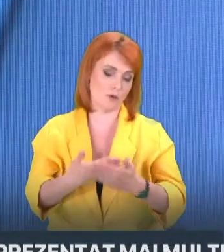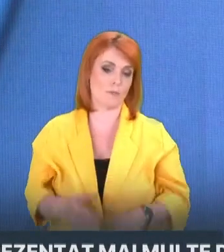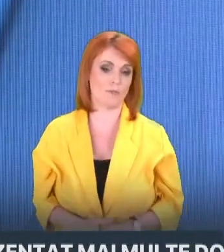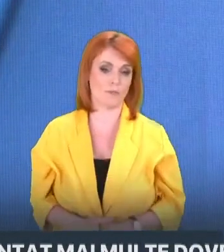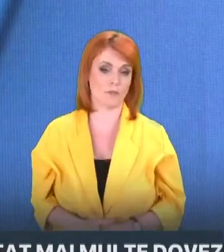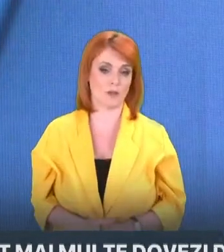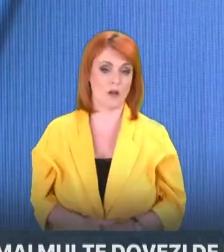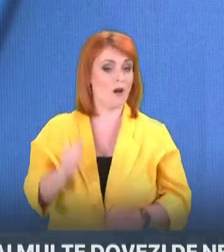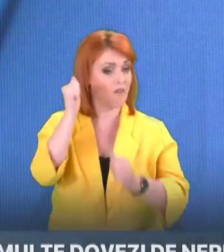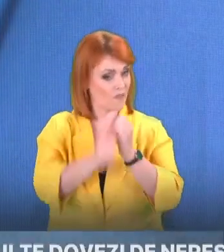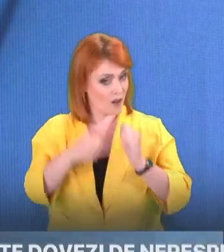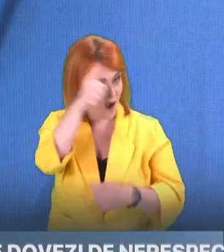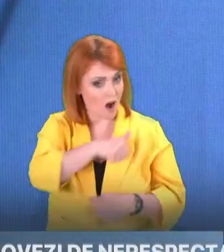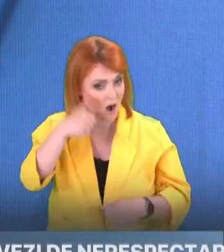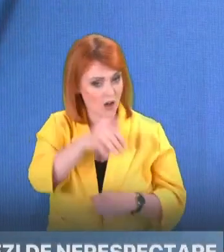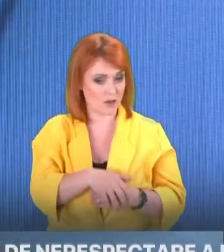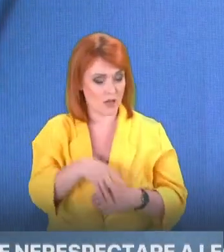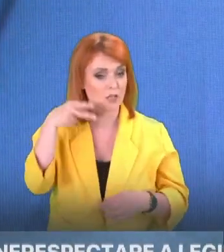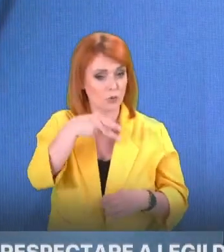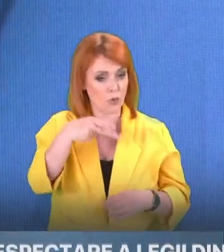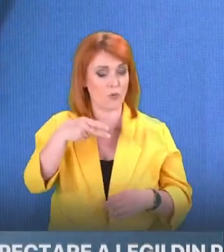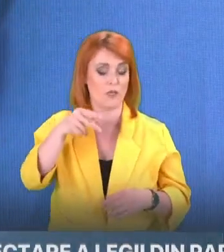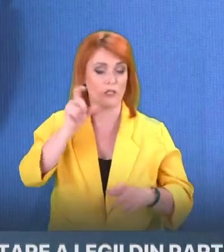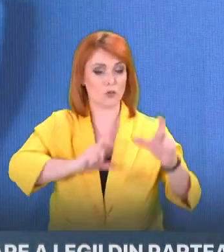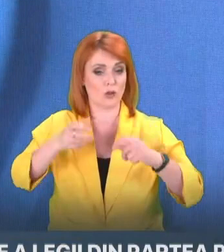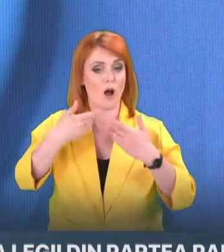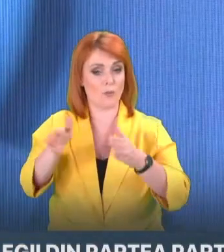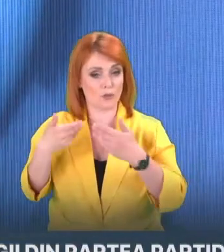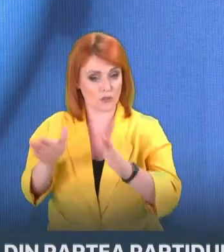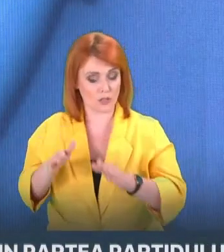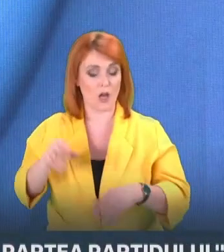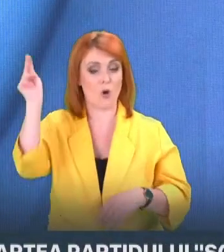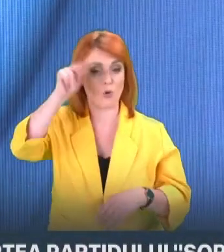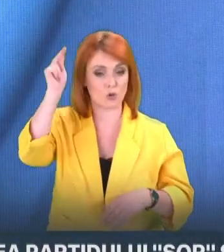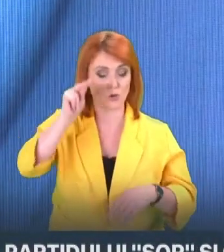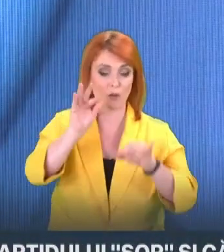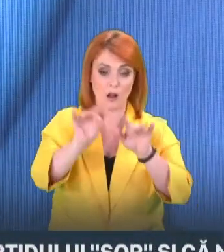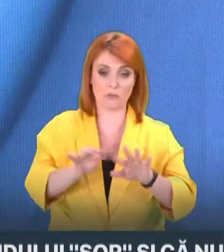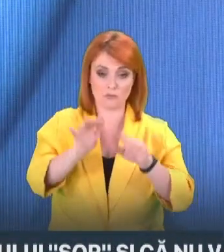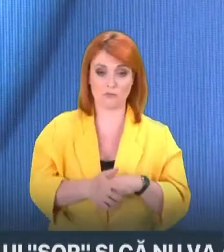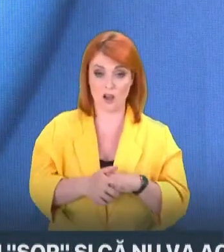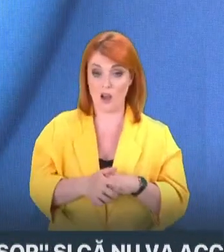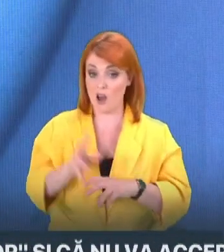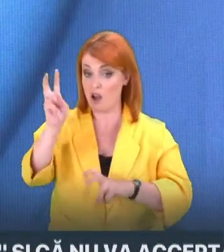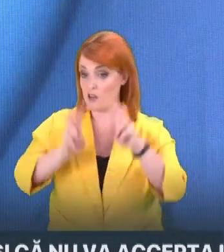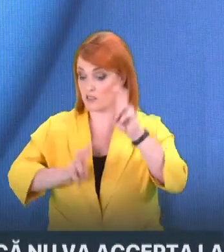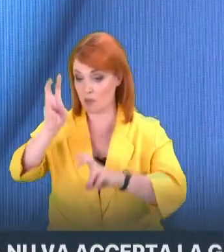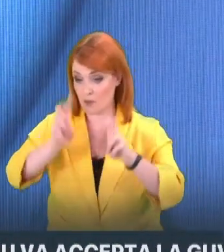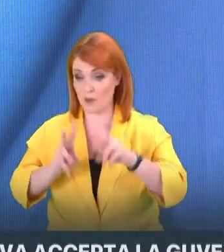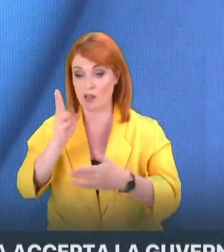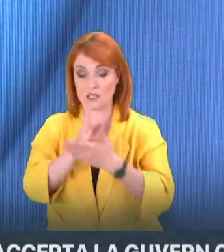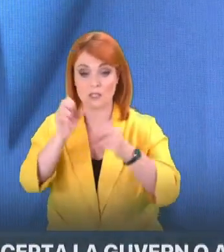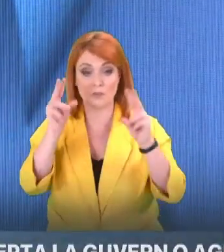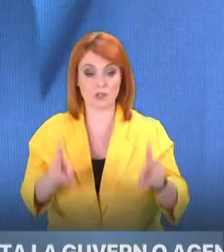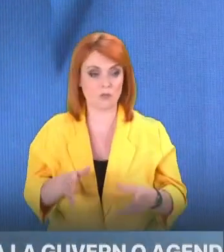Cu toate că în fiecare an peste 2000 de studenți absolvesc cursurile IT din țara noastră, în întreprinderile de profil sunt tot mai